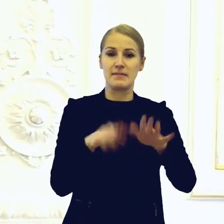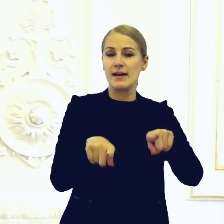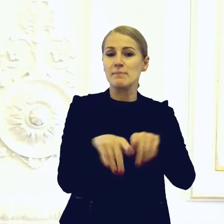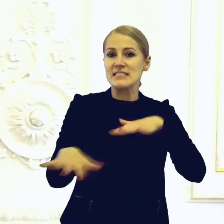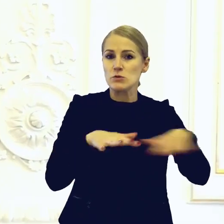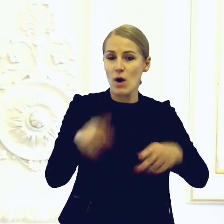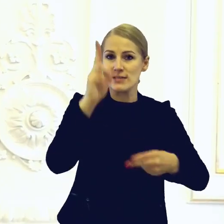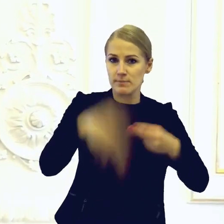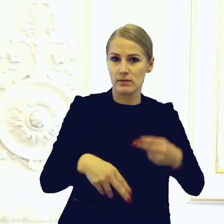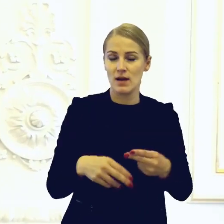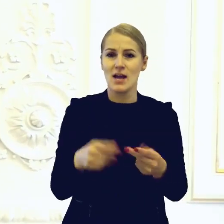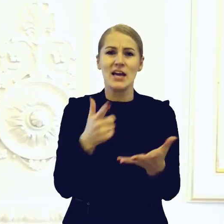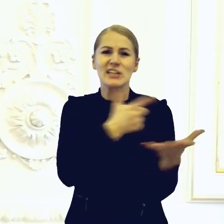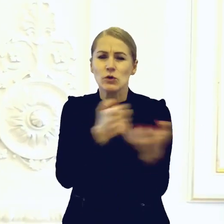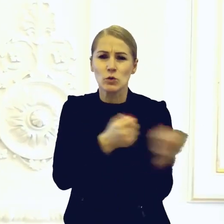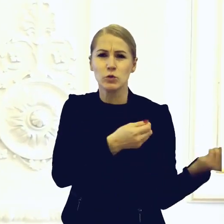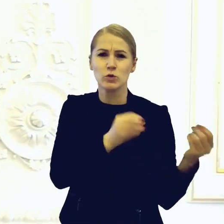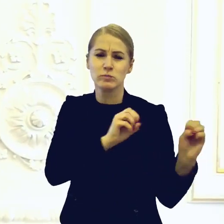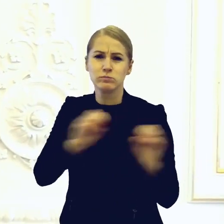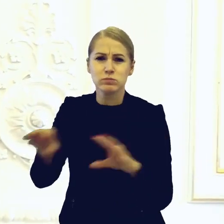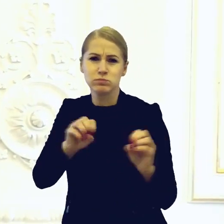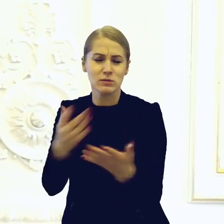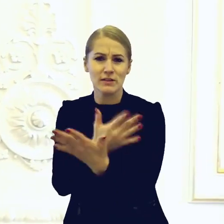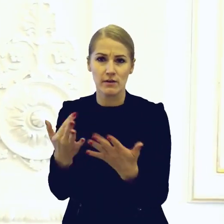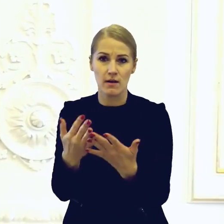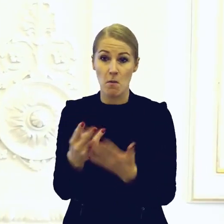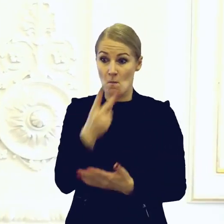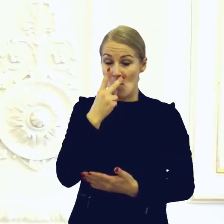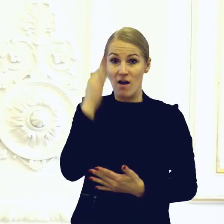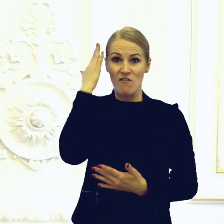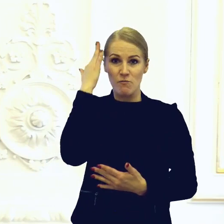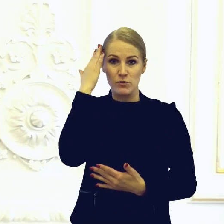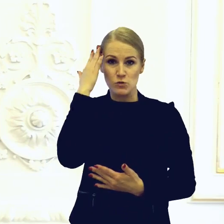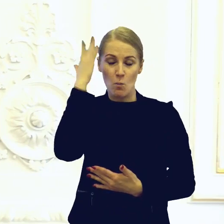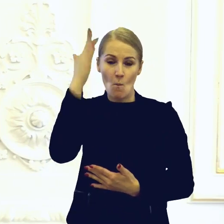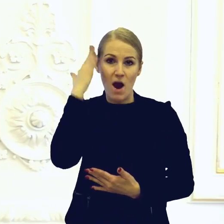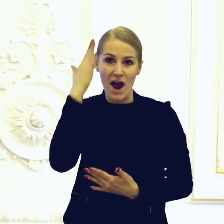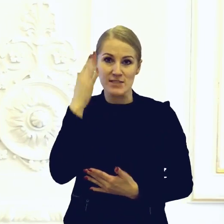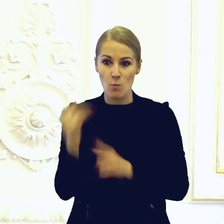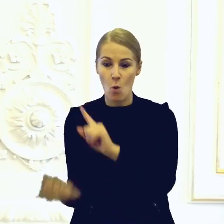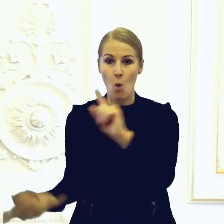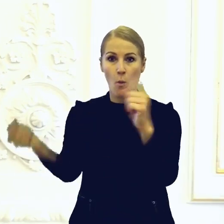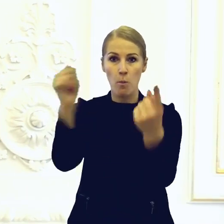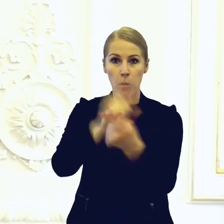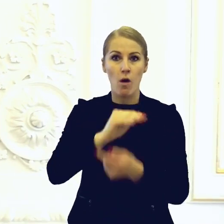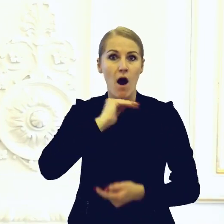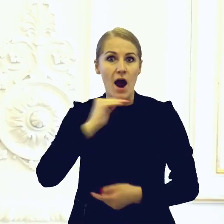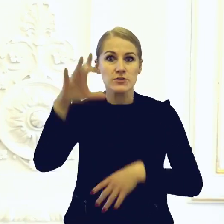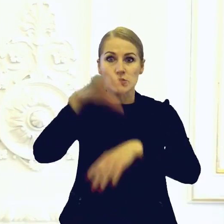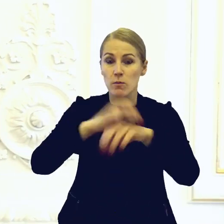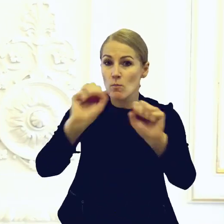nesikartosiu, ginklų tiekimas, kiti klausimai, visa tai rodo mūsų mąstymo didžiulius pokyčius. Tose net